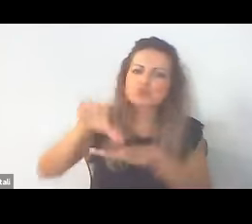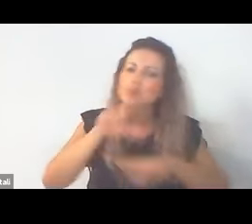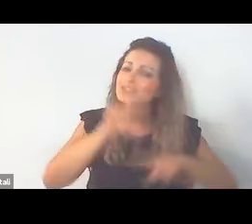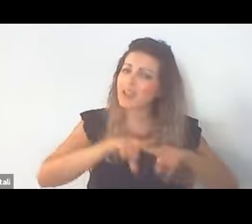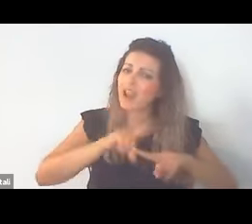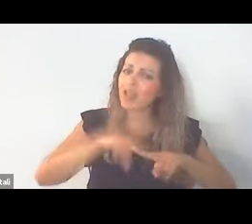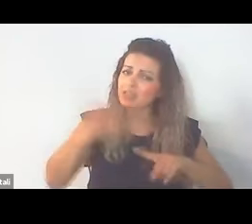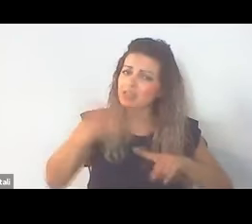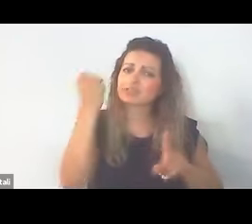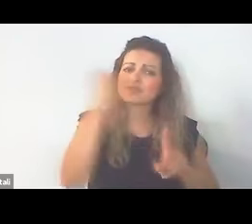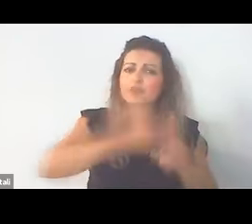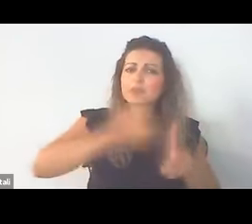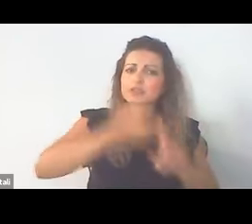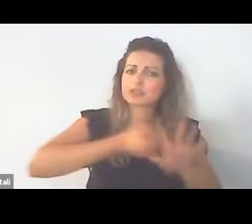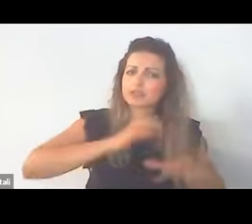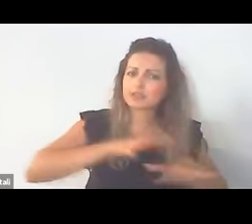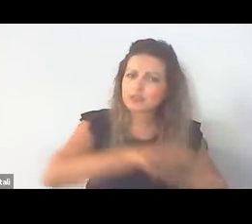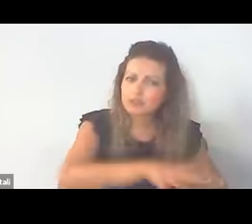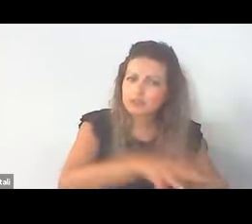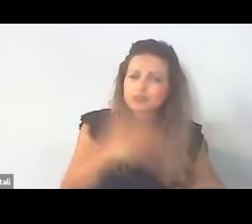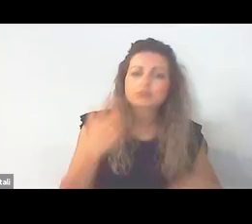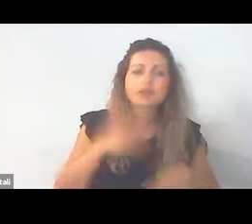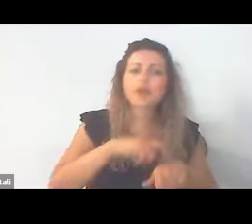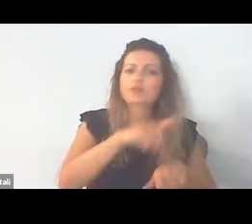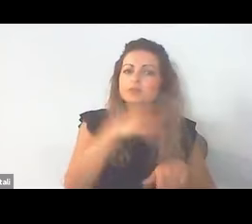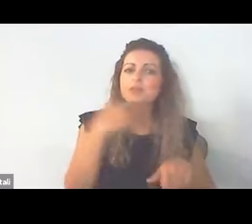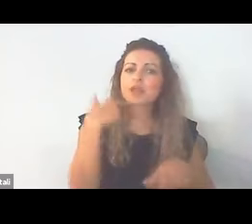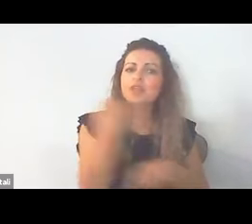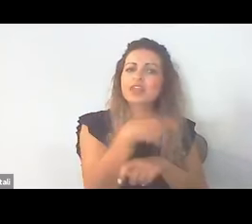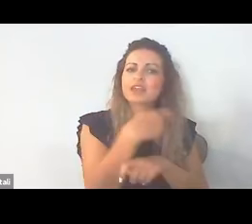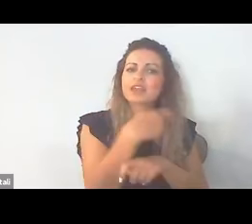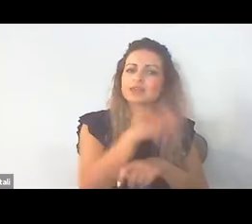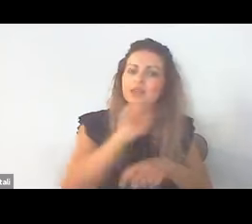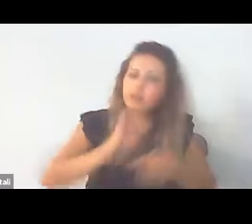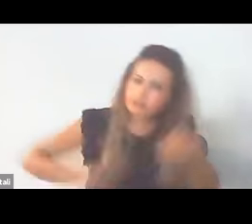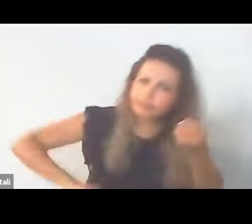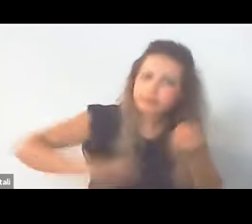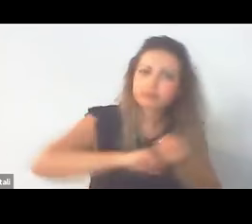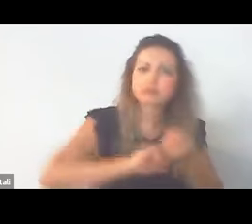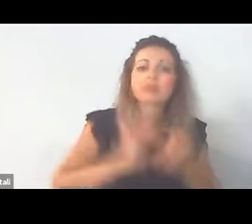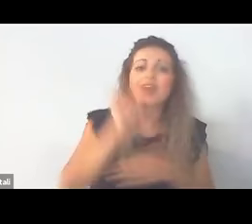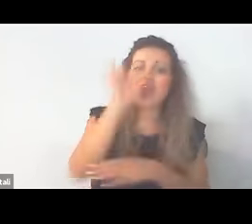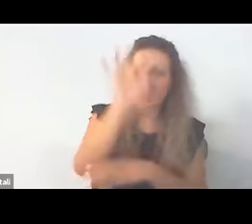πάντα κύμα συμπαράσταση στα δικαστήρια, στα εφετεία και εν τέλει φτάσαμε στο